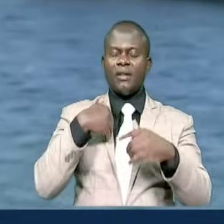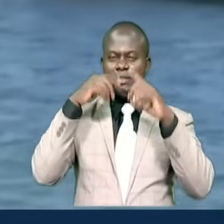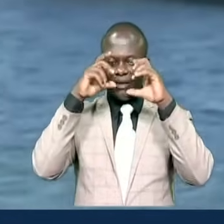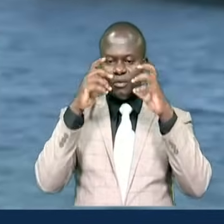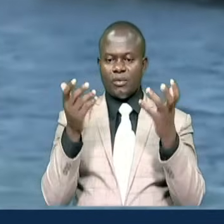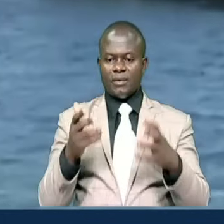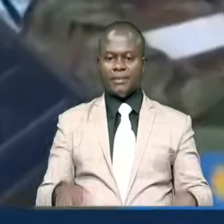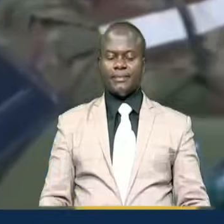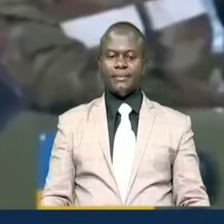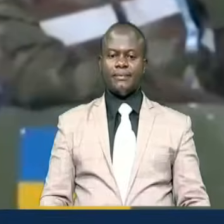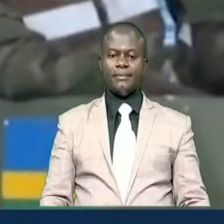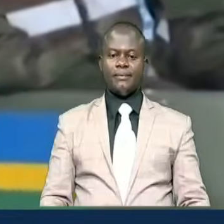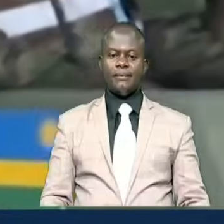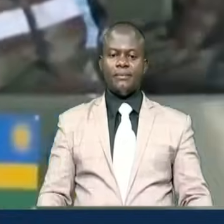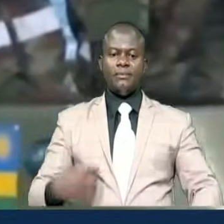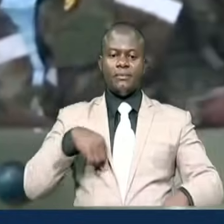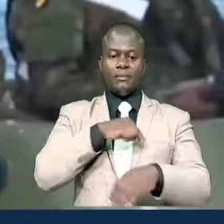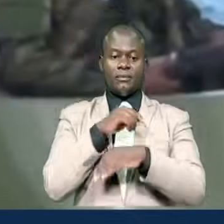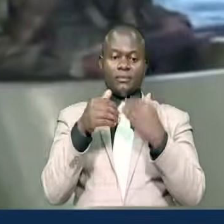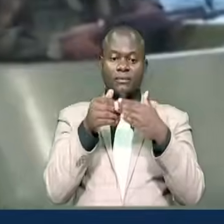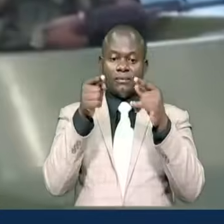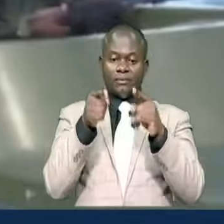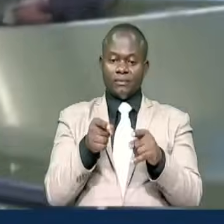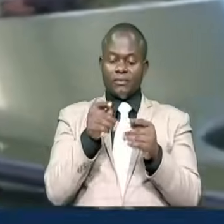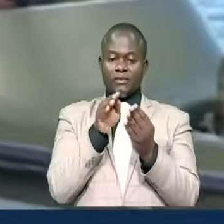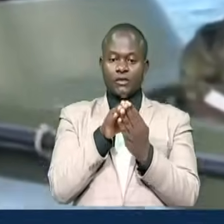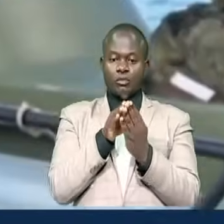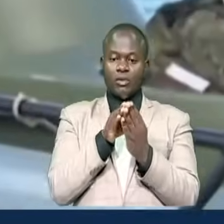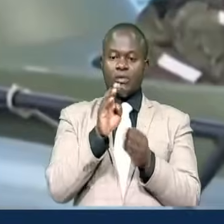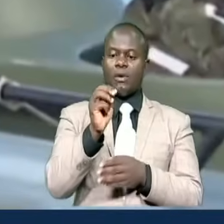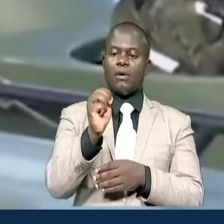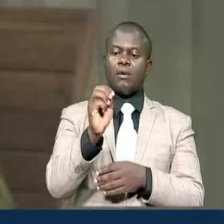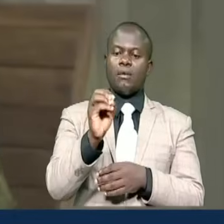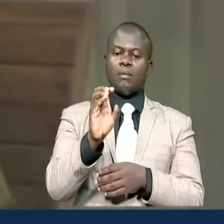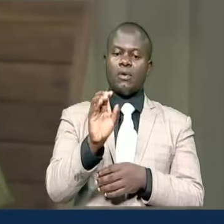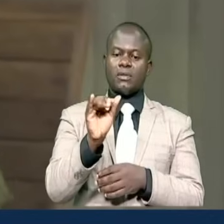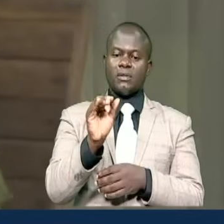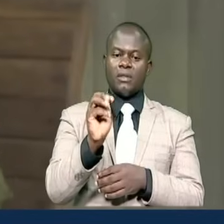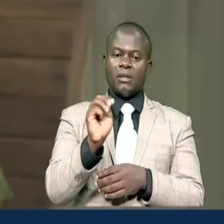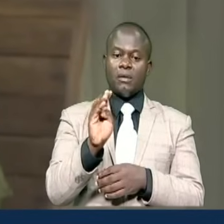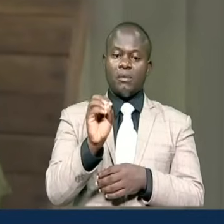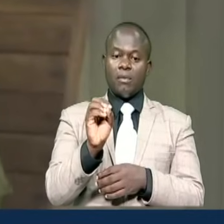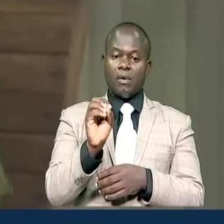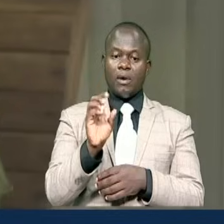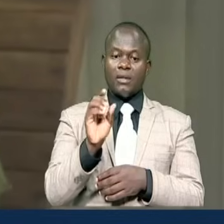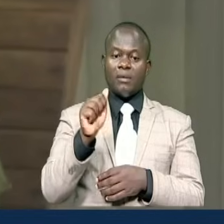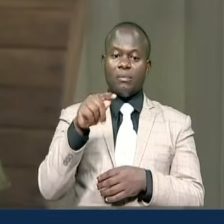ki? Tuhagera umujyi wa Mocimboa do Praia wari urimo ibyihebe,